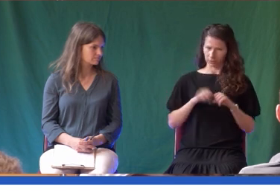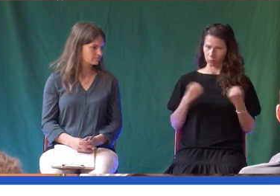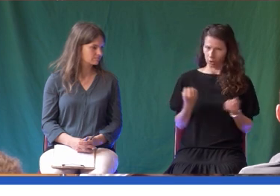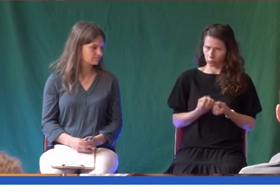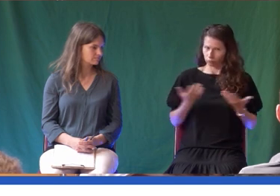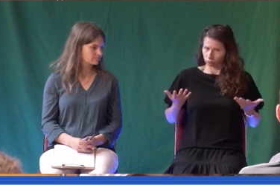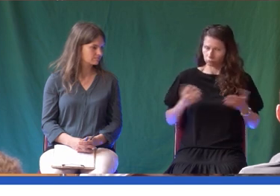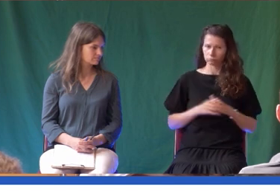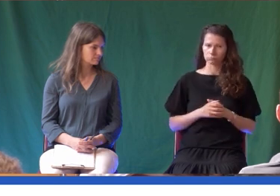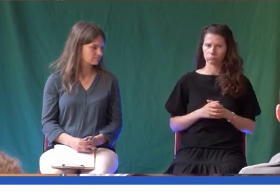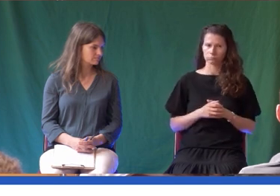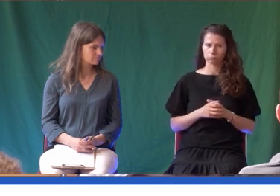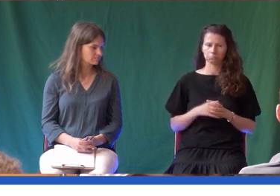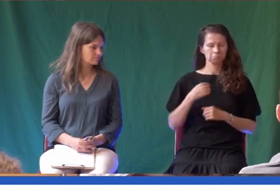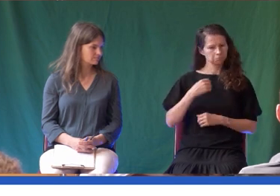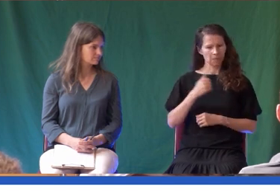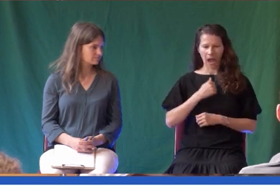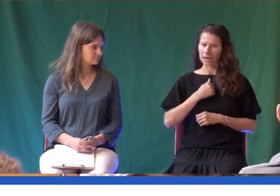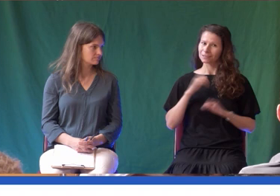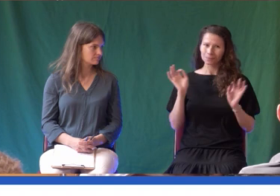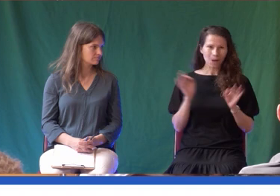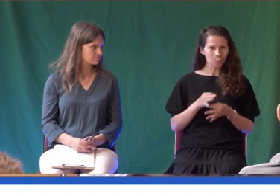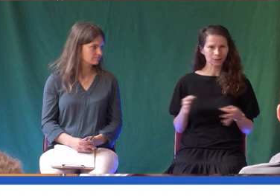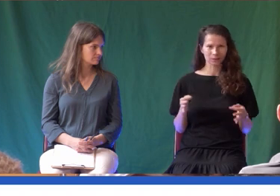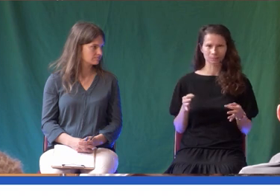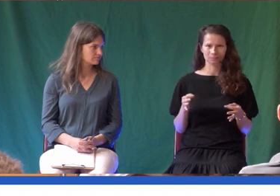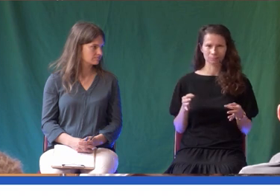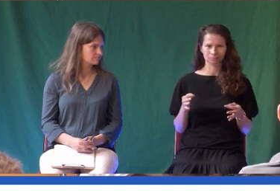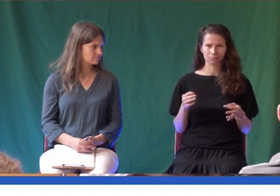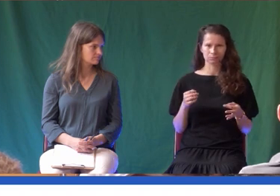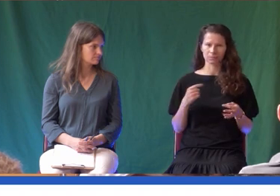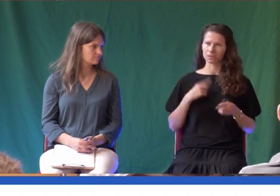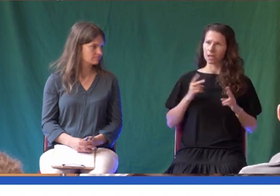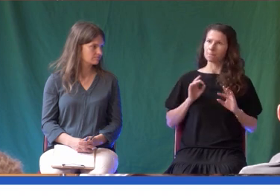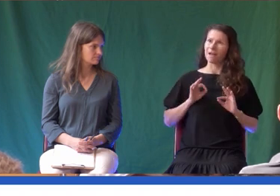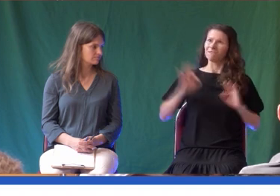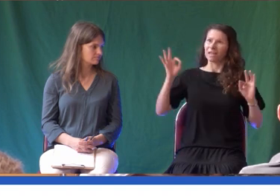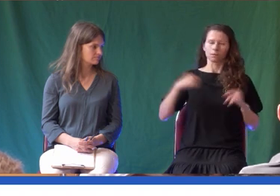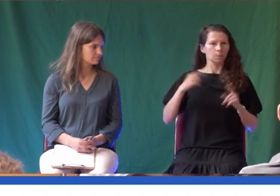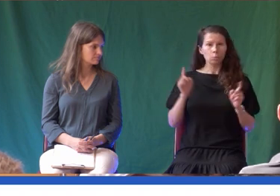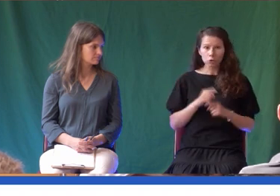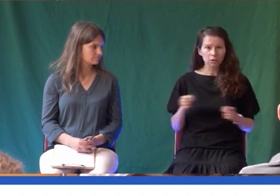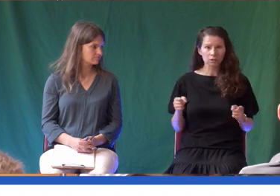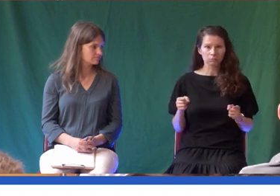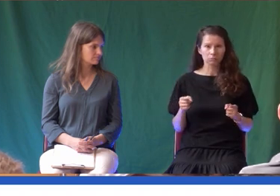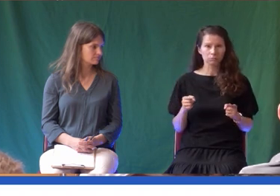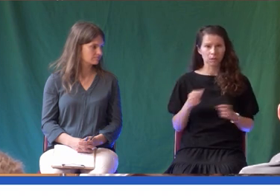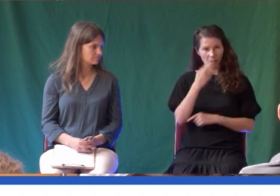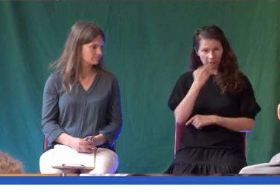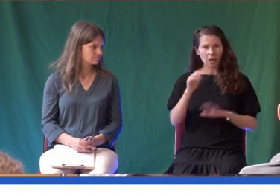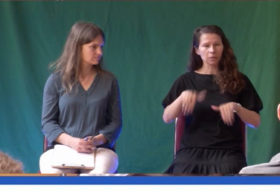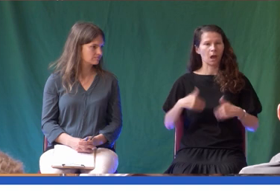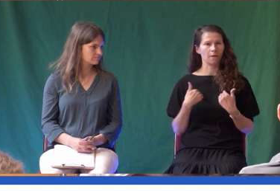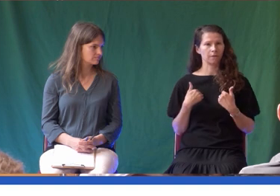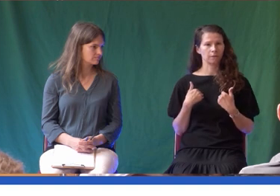wenn ich keine Angst haben muss wenn ich nicht perfekt sein muss und wenn